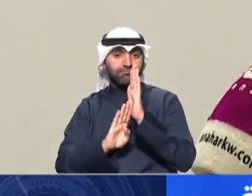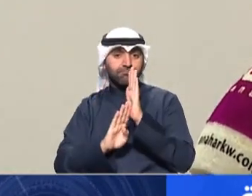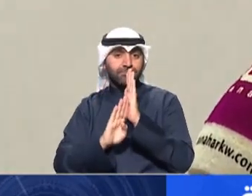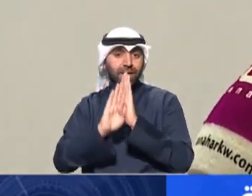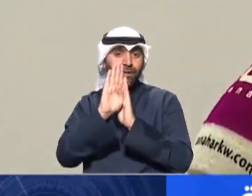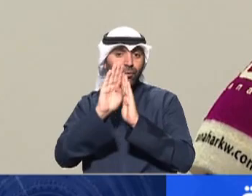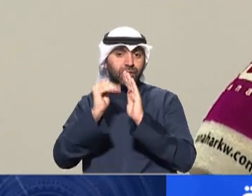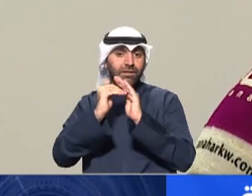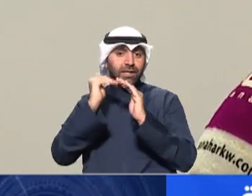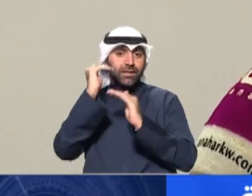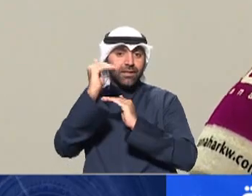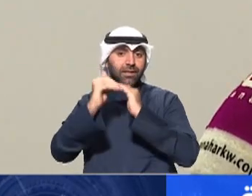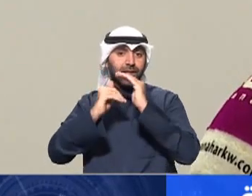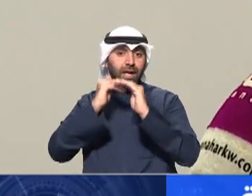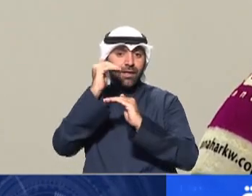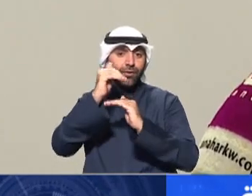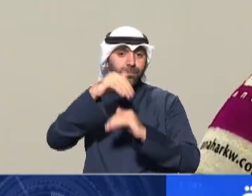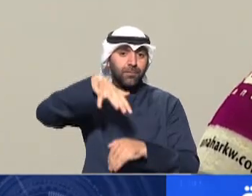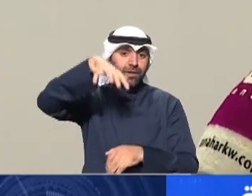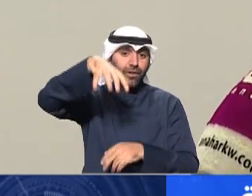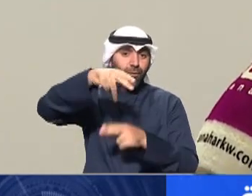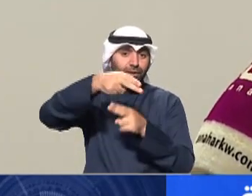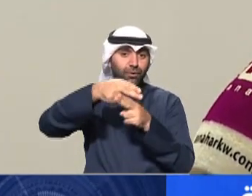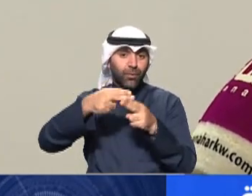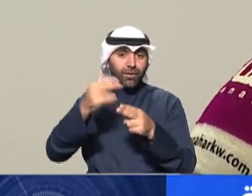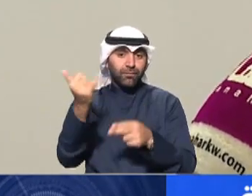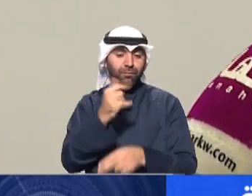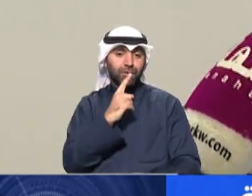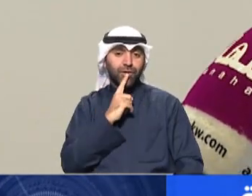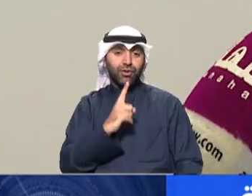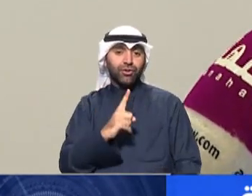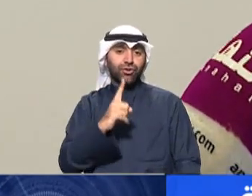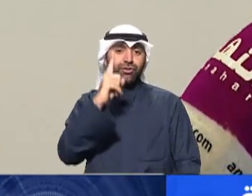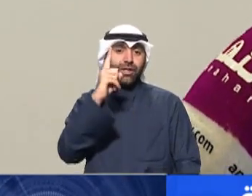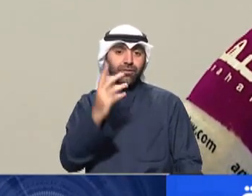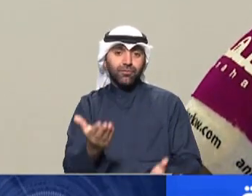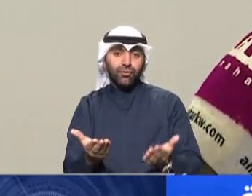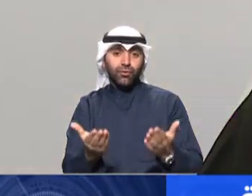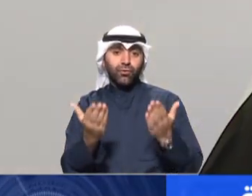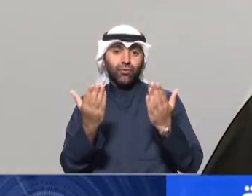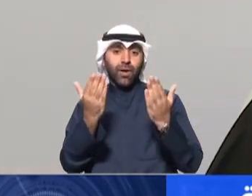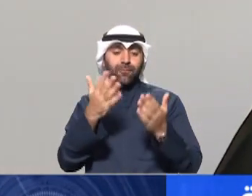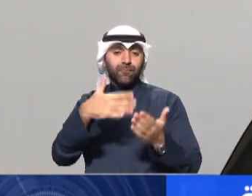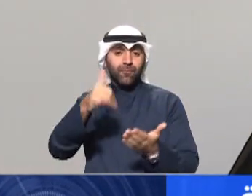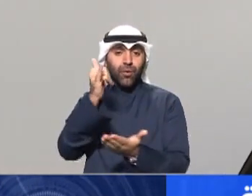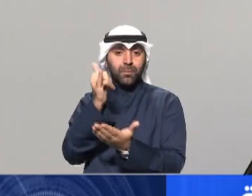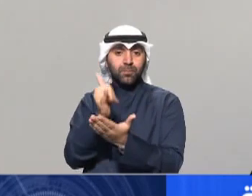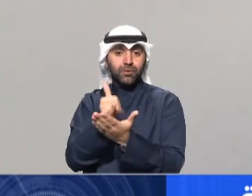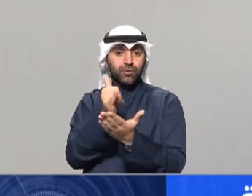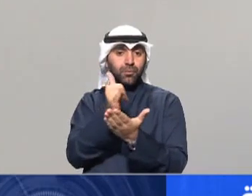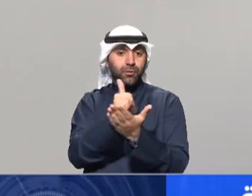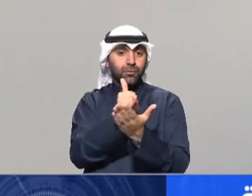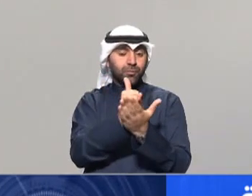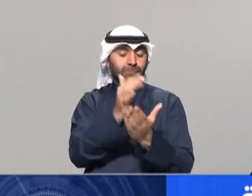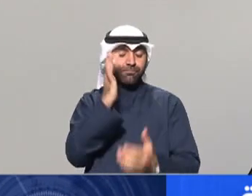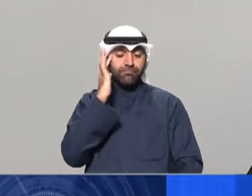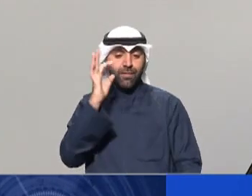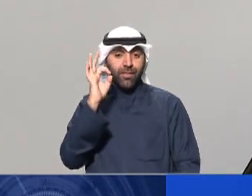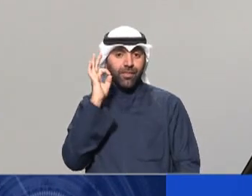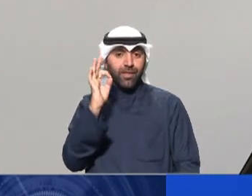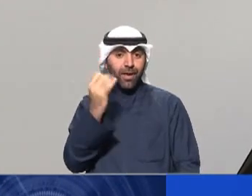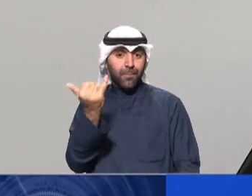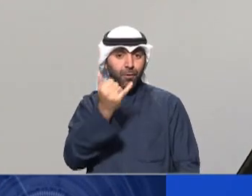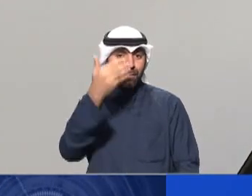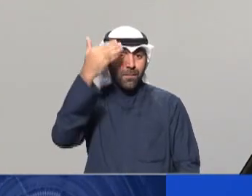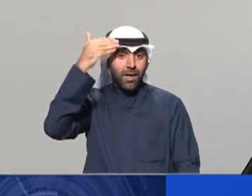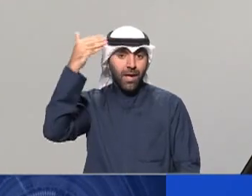إدارة المخاطر، وهذا ما خلص إليه التقرير، وإن شاء الله نتمنى أن يكون محط اهتمام المسؤولين. الكويت كانت سباقة باتخاذ